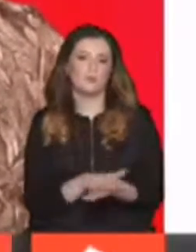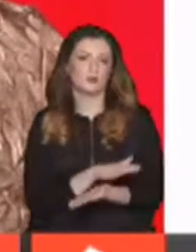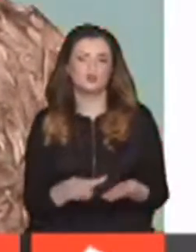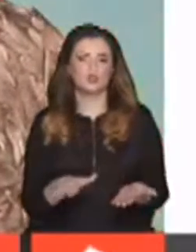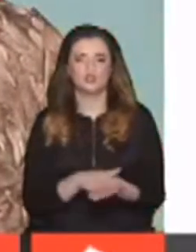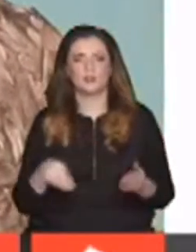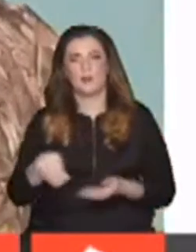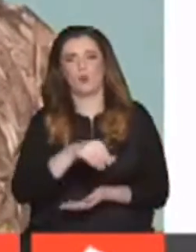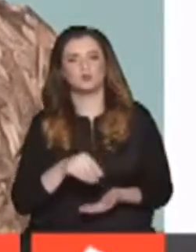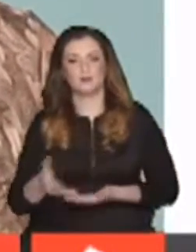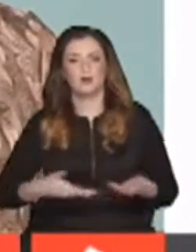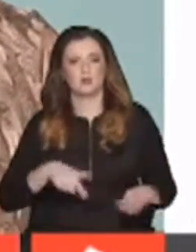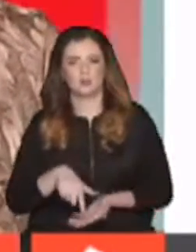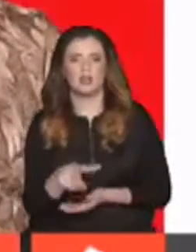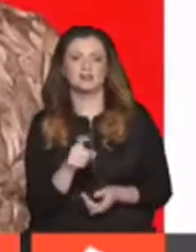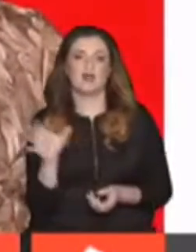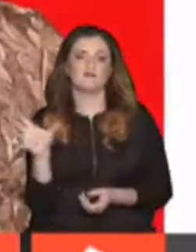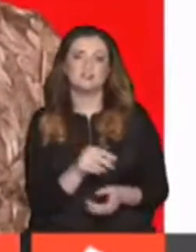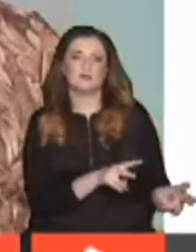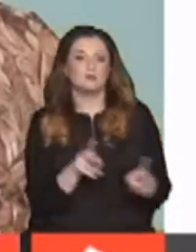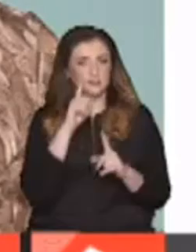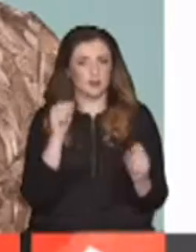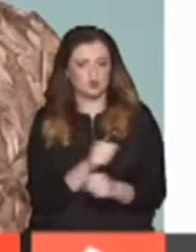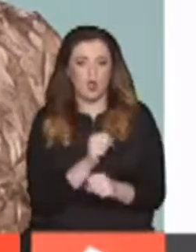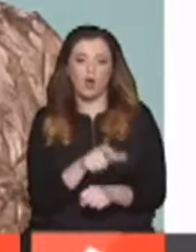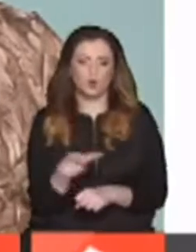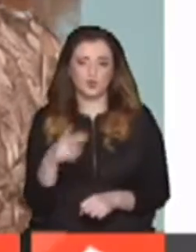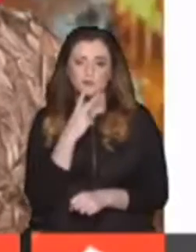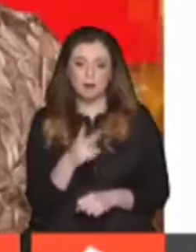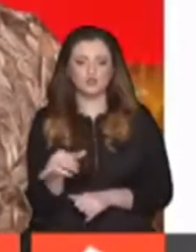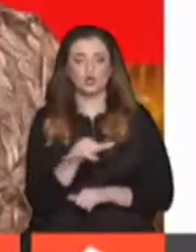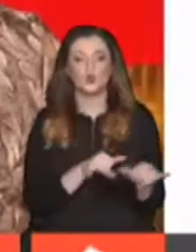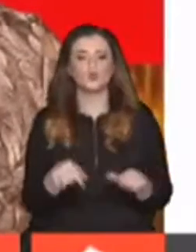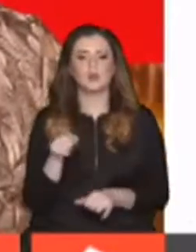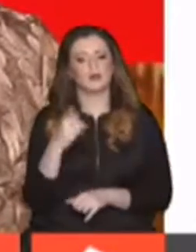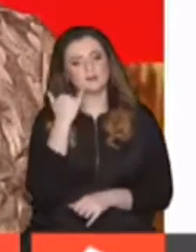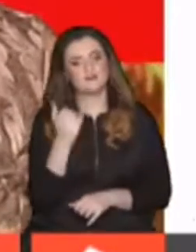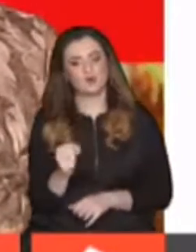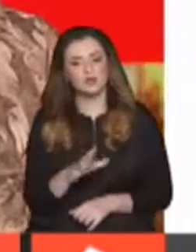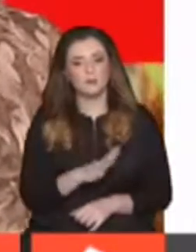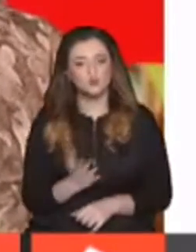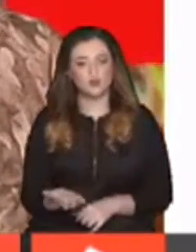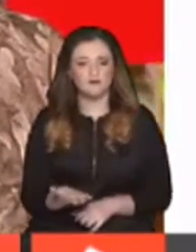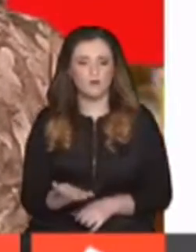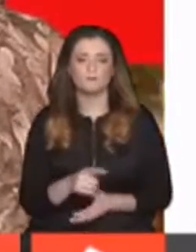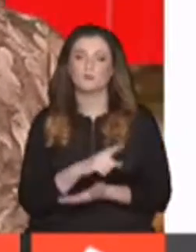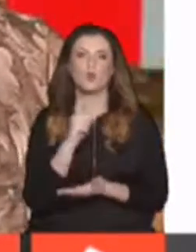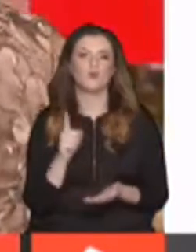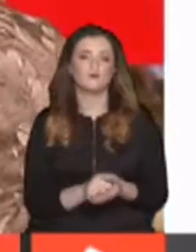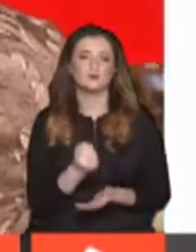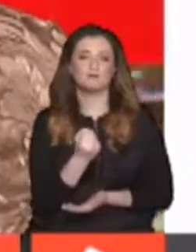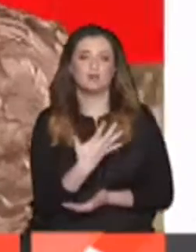там непосипані тротуари? Бо за всім стежити неможливо. Ну а люди бачать, куди їм дзвонити, можливо.